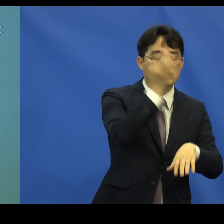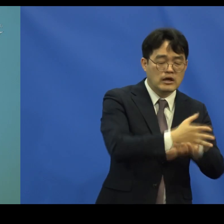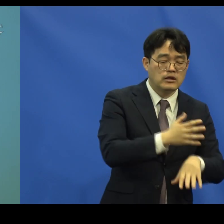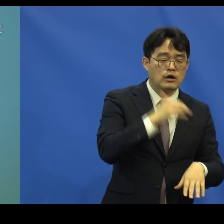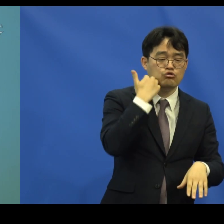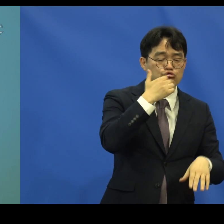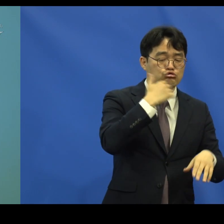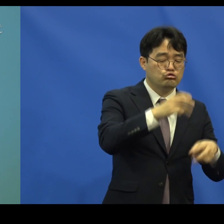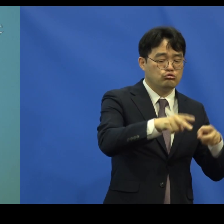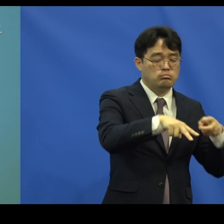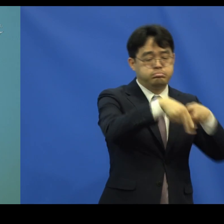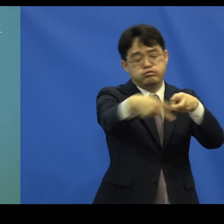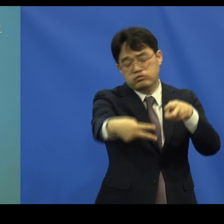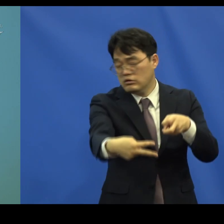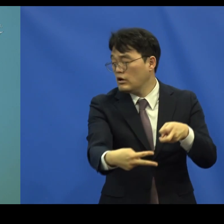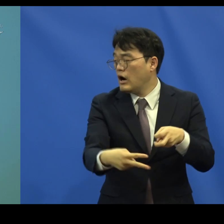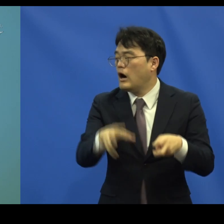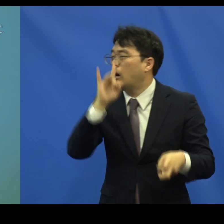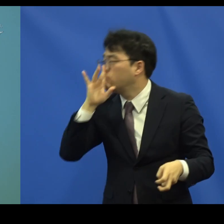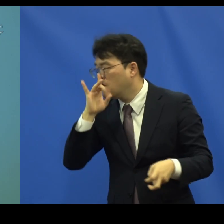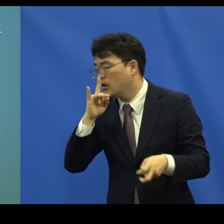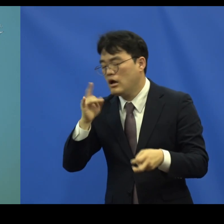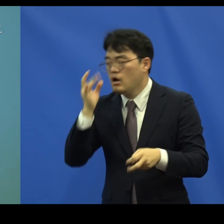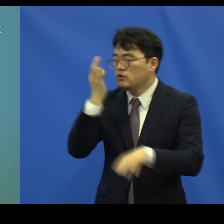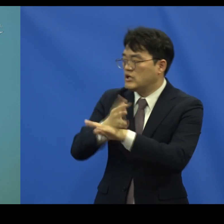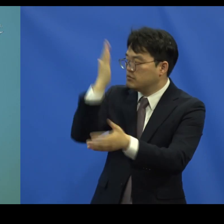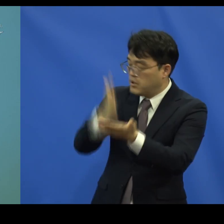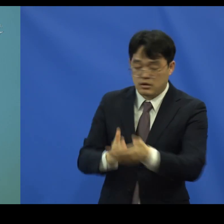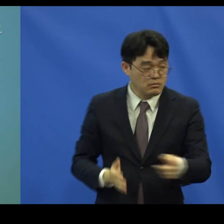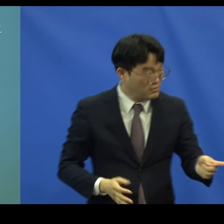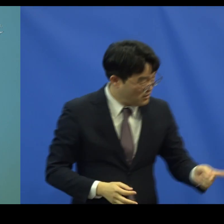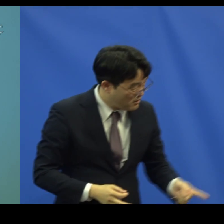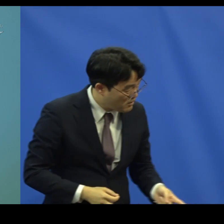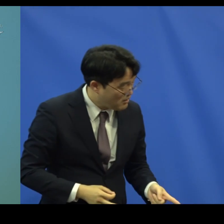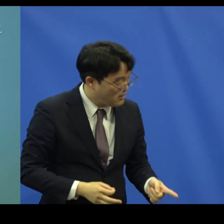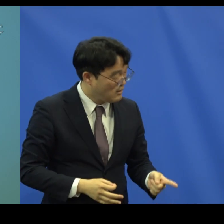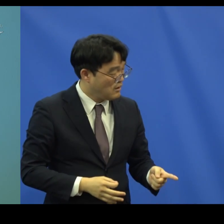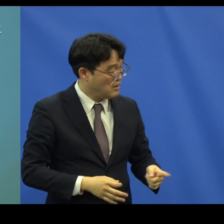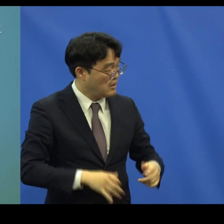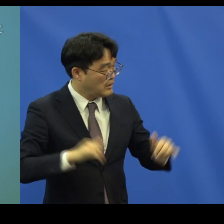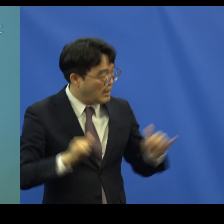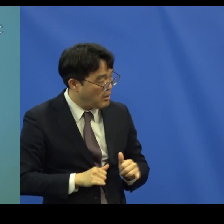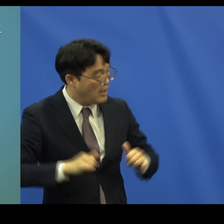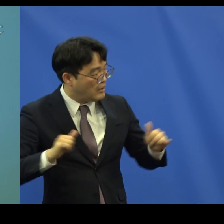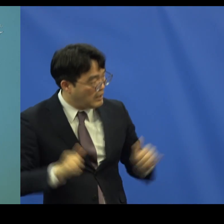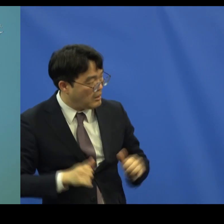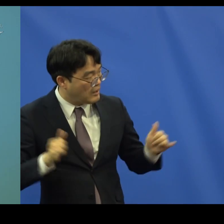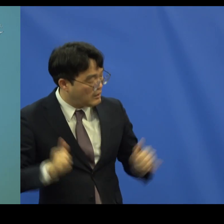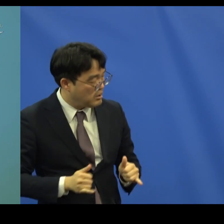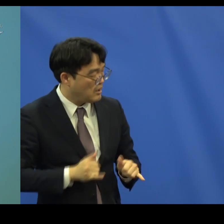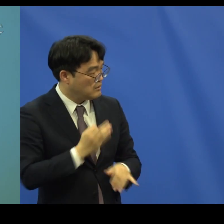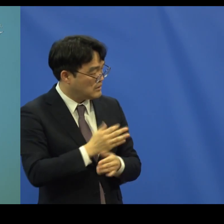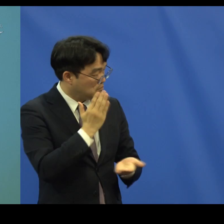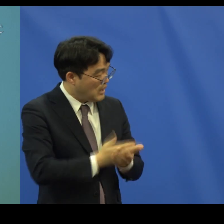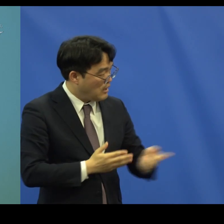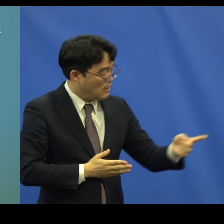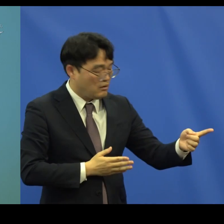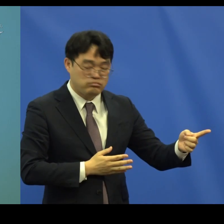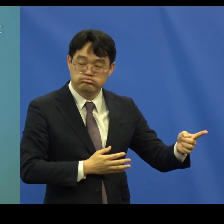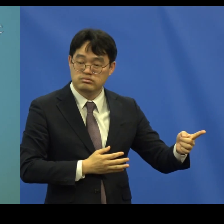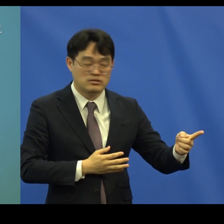말 되죠? 자, 그러면 할 게 아무것도 없어요. 할 수 있는 게 하나도 없죠. 두려운